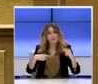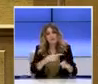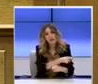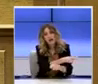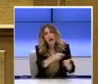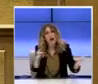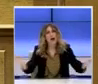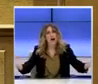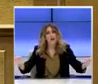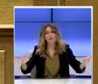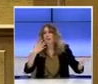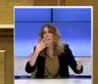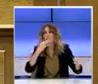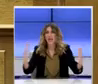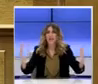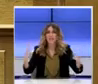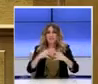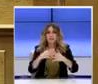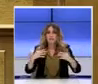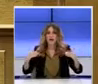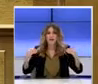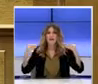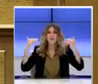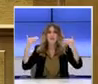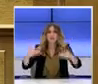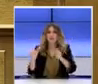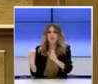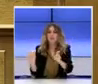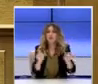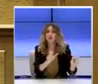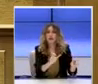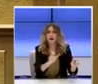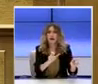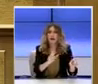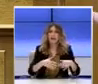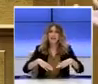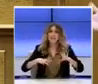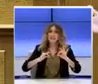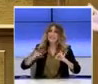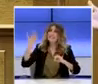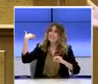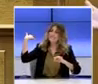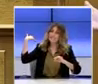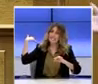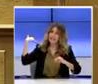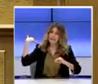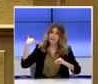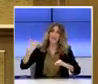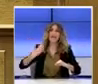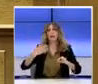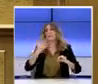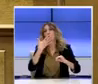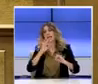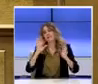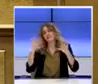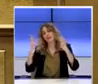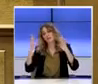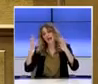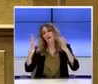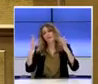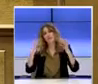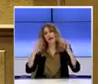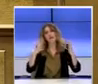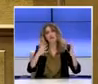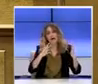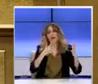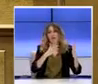μάχης. Πρώτα ήταν τα υποκριτικά χειροκροτήματά σας, μετά ήταν τα δάκρυα του υπουργού